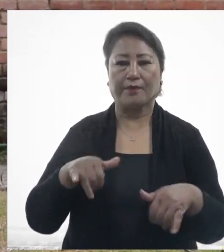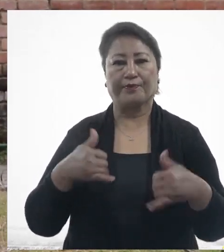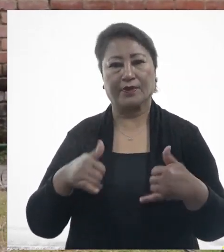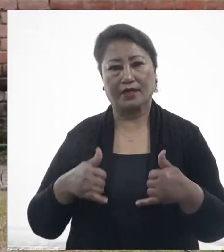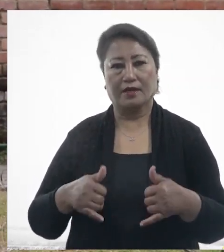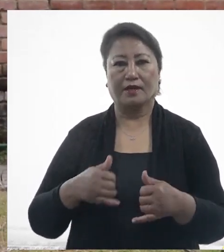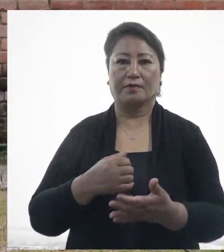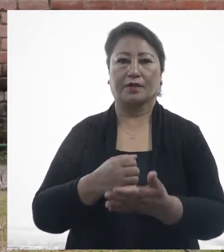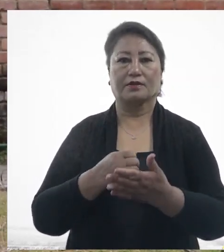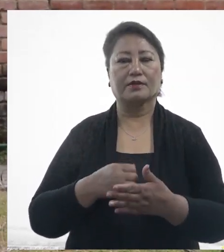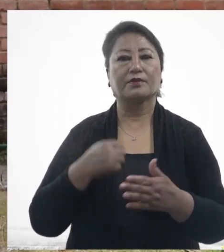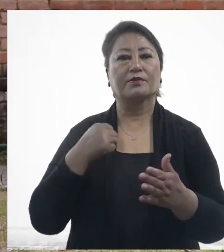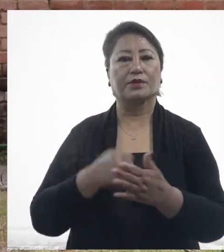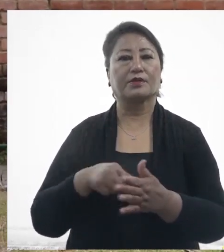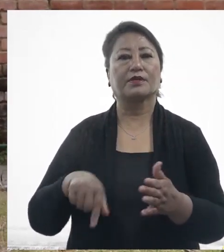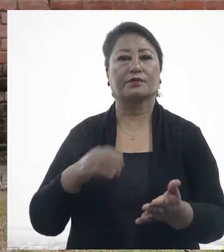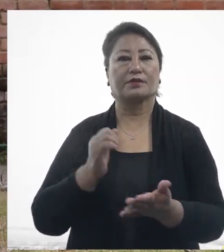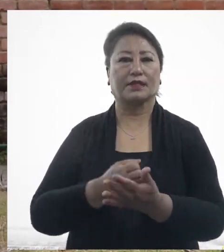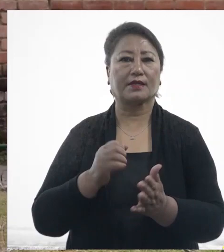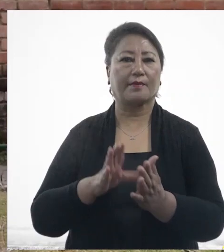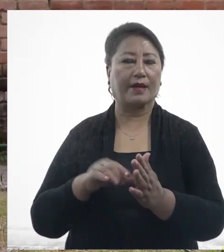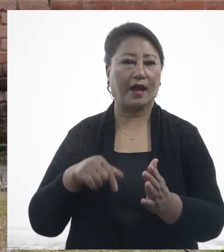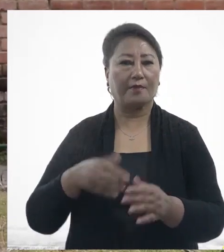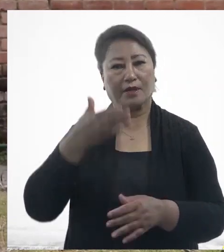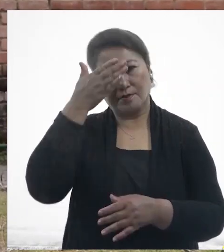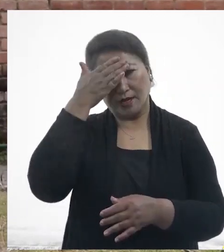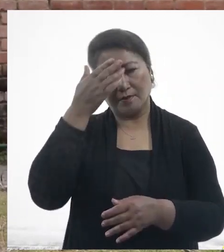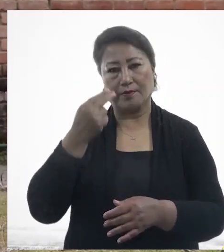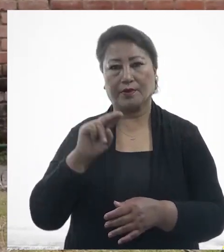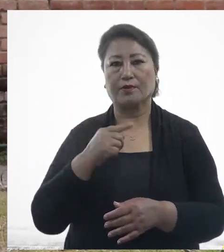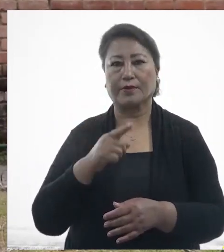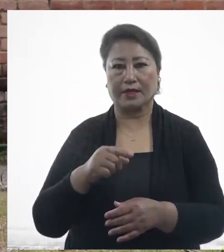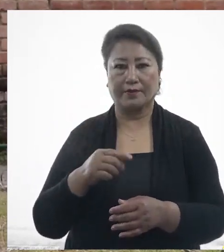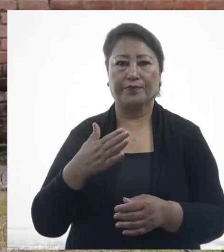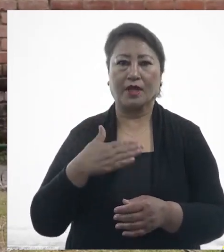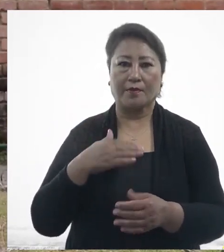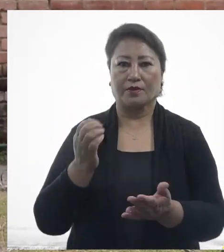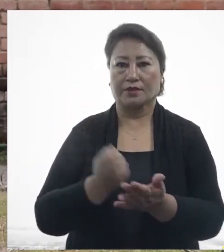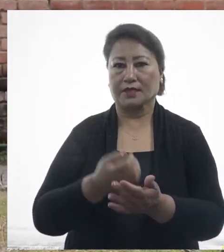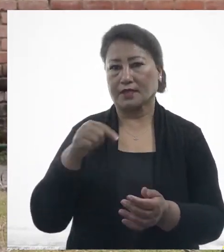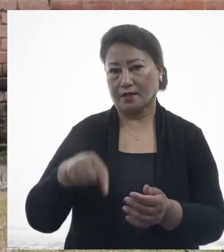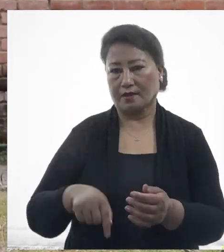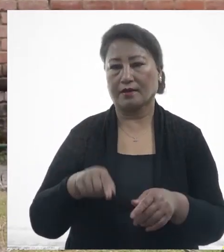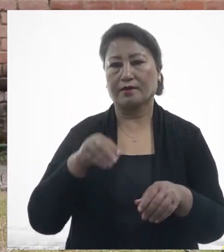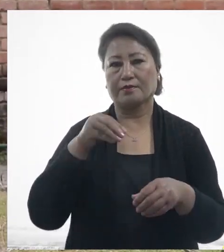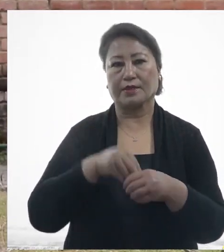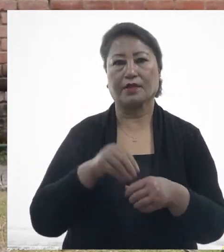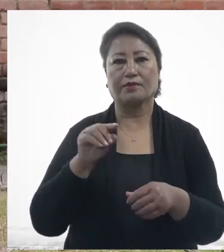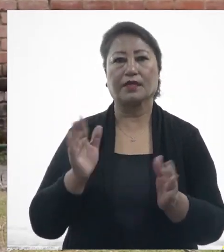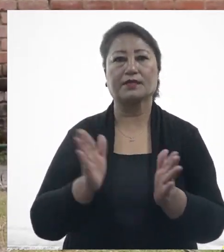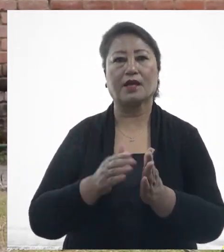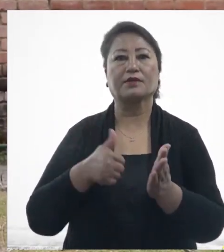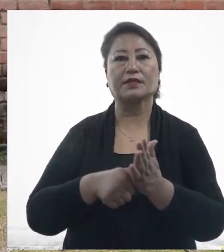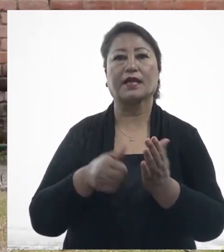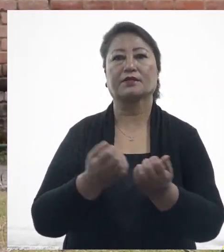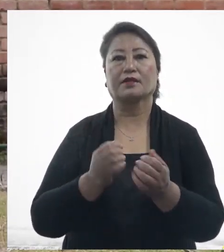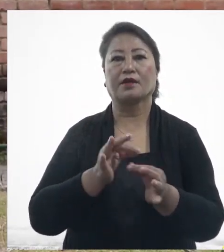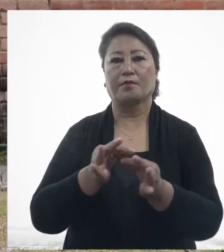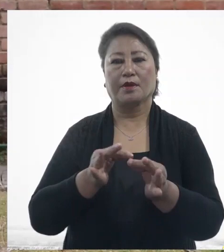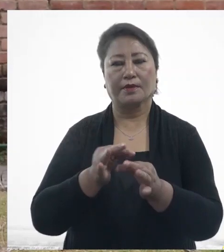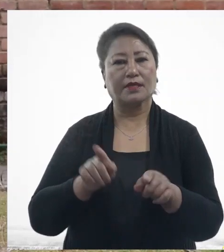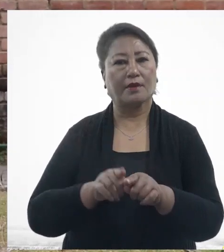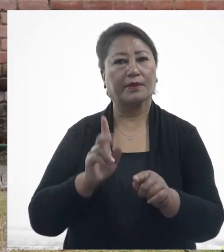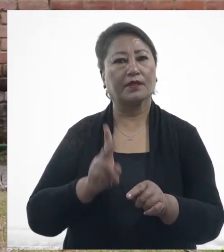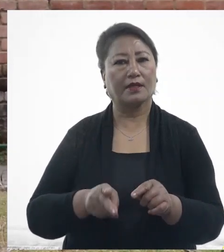पनि मद्दत गरिरहेको छ यस संस्थाले। हामी यदि बिरामी भयो भने हाम्रै संस्थामा एउटा सानो मेडिकल छ, त्यो मेडिकललेबाटै